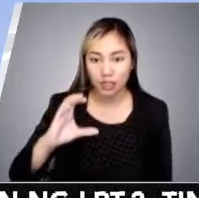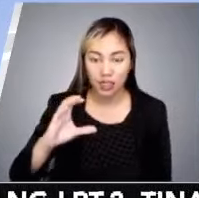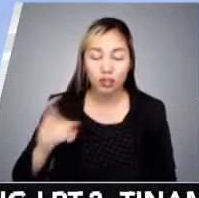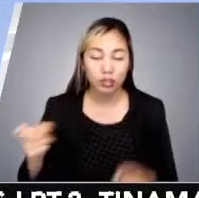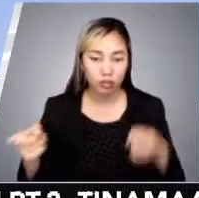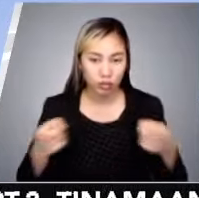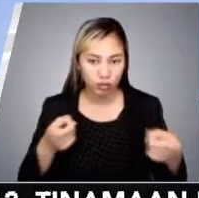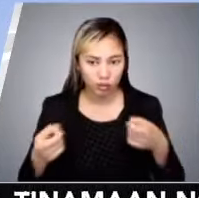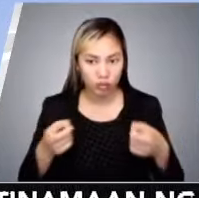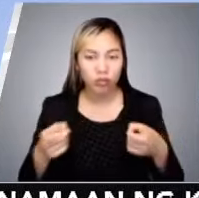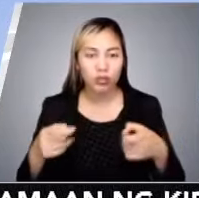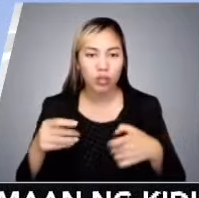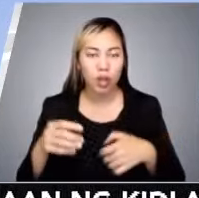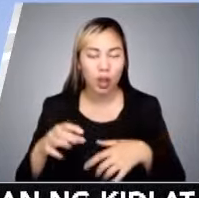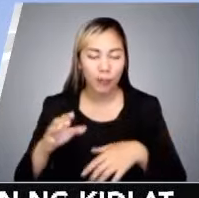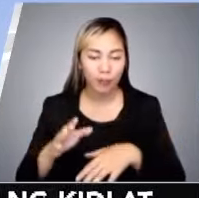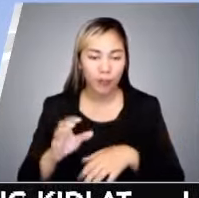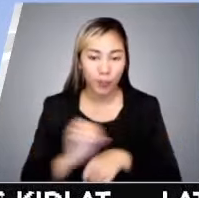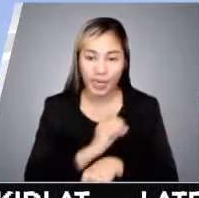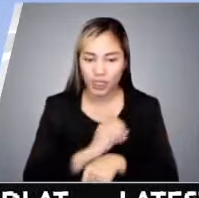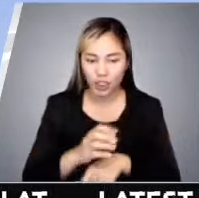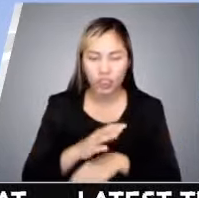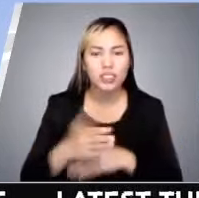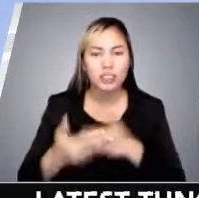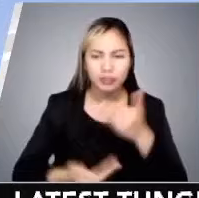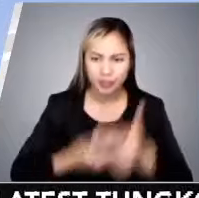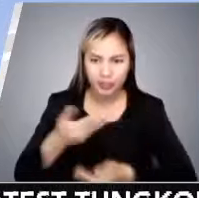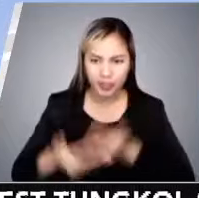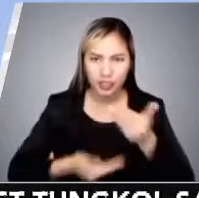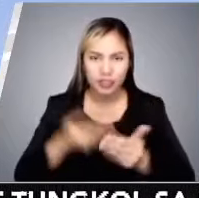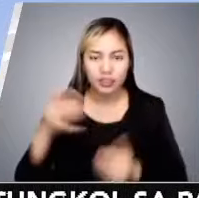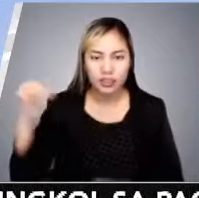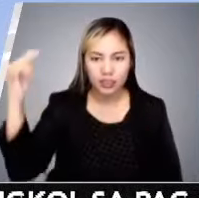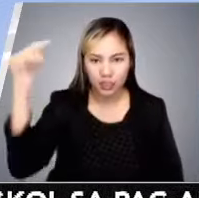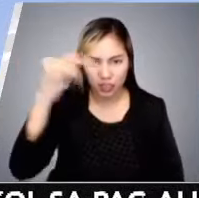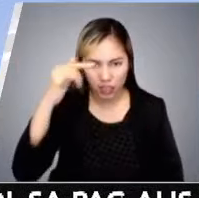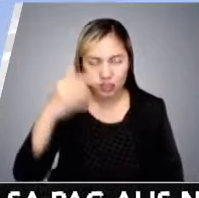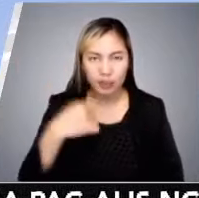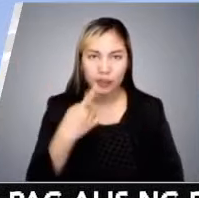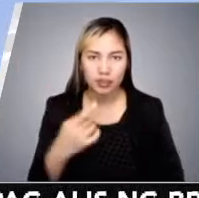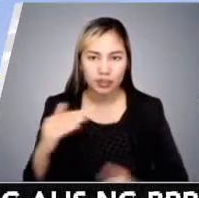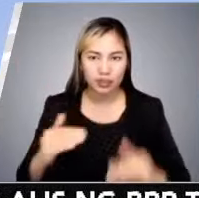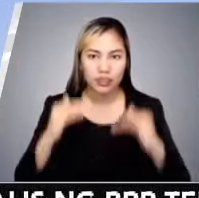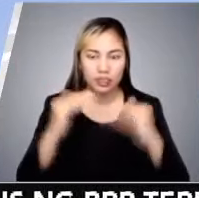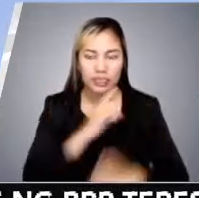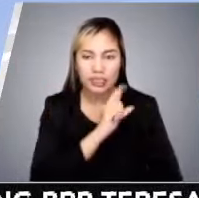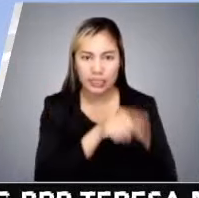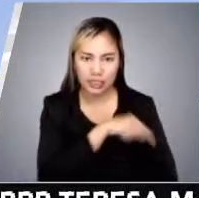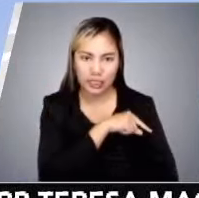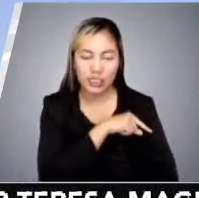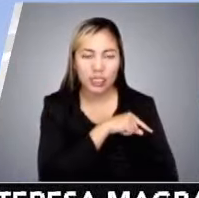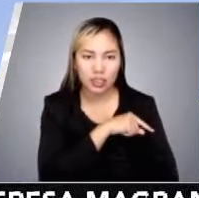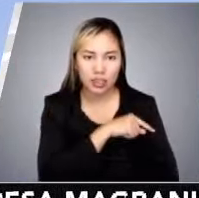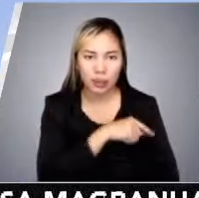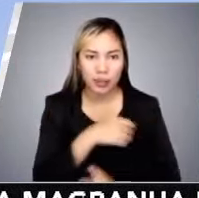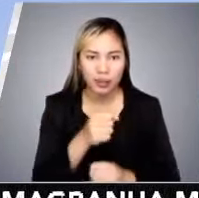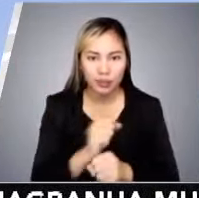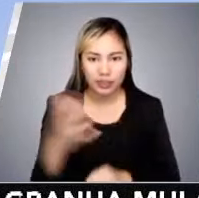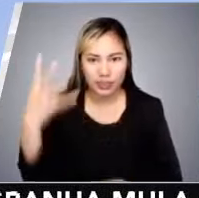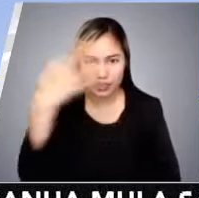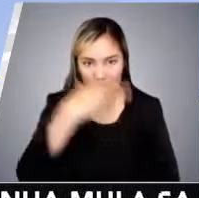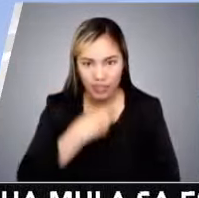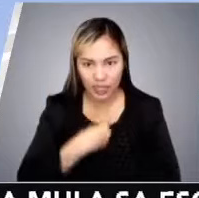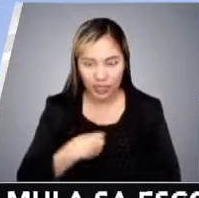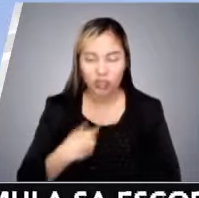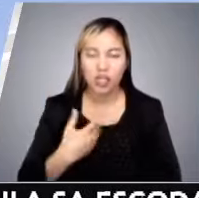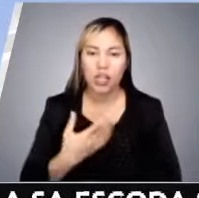Airport. Layo ng bagong management na maiangat ang kapasidad ng paliparan at pagandahin ang koneksyon ng mga terminal. Balitang hatid